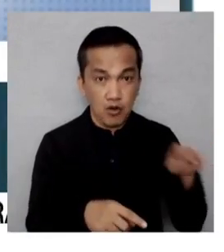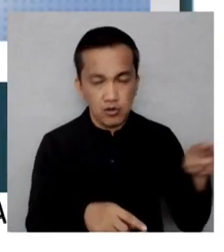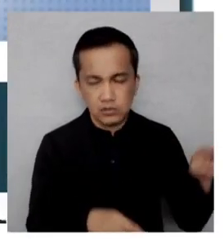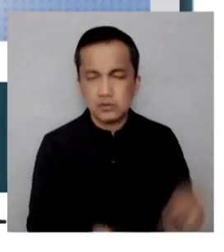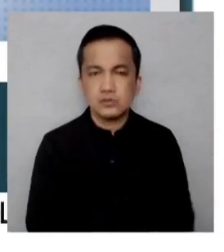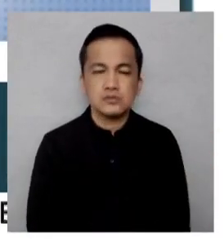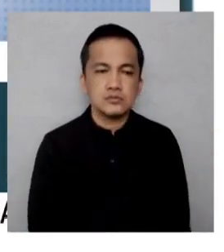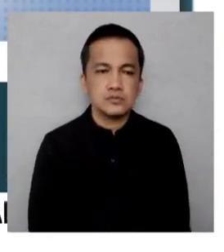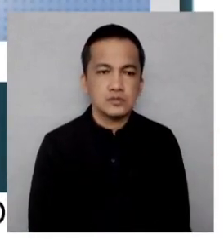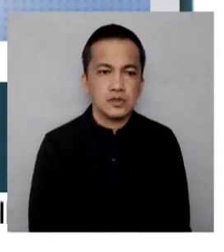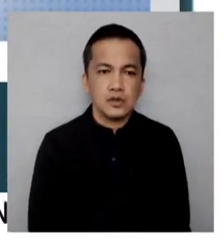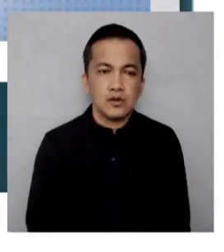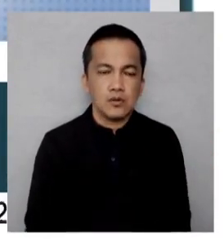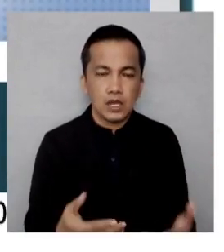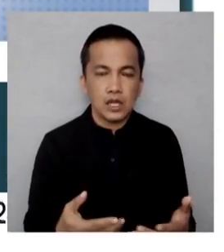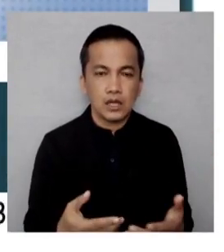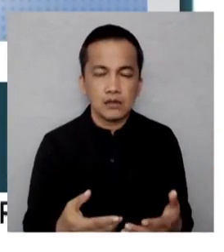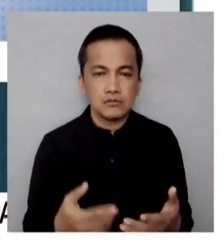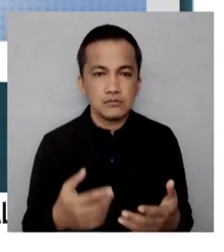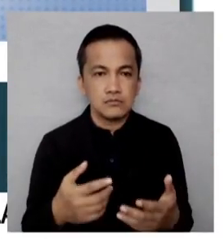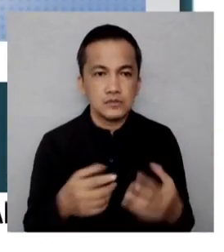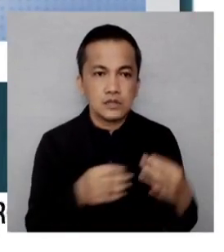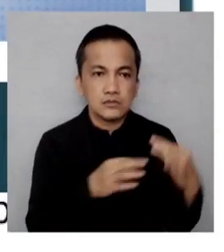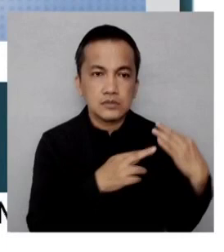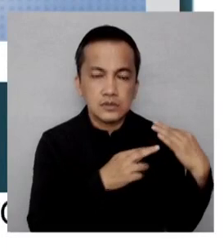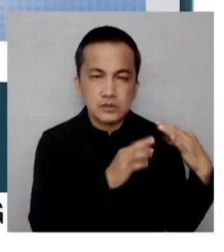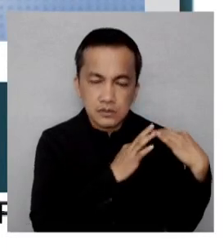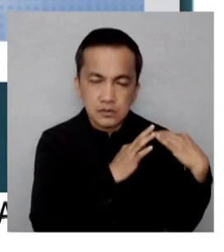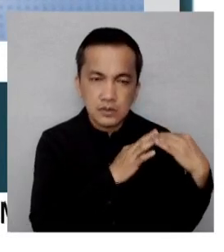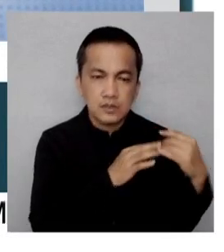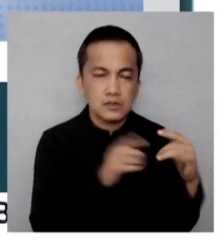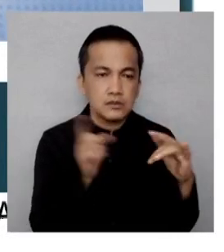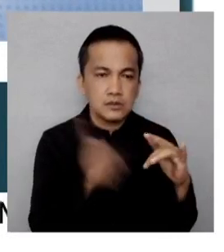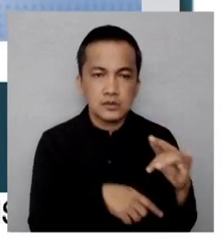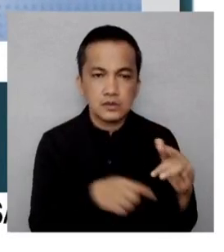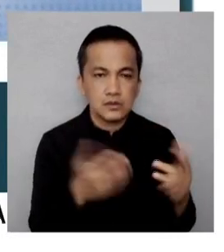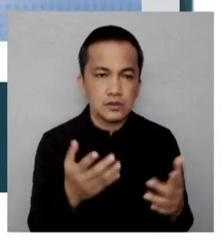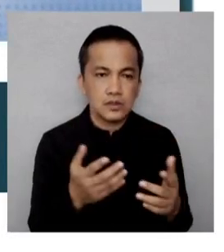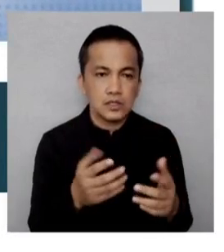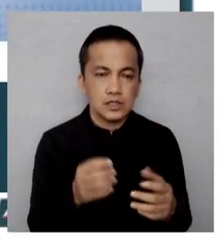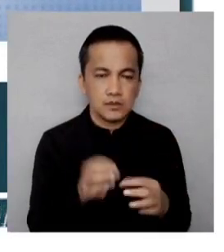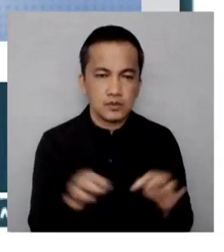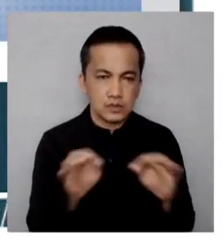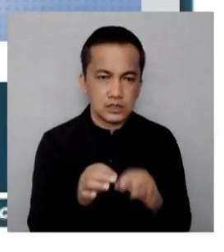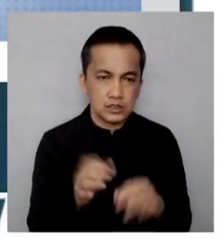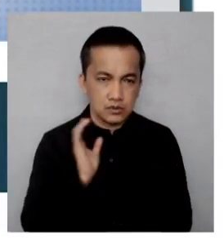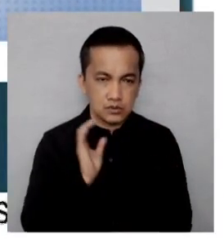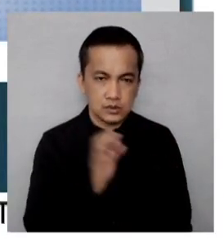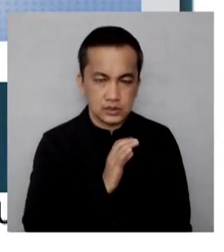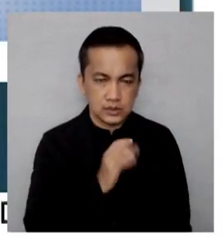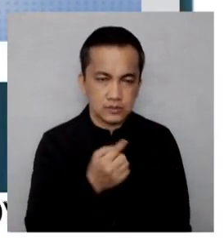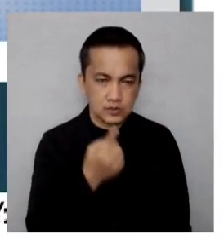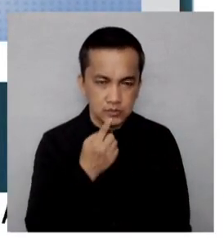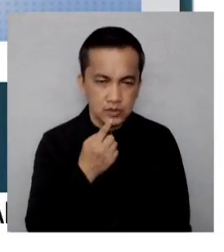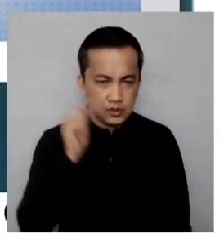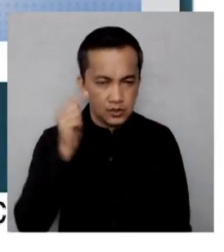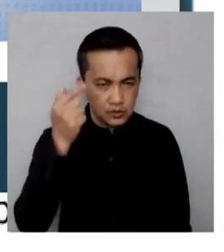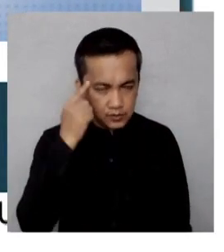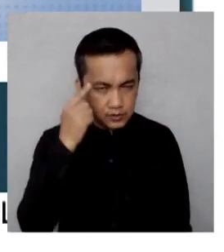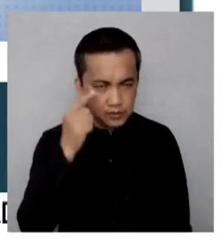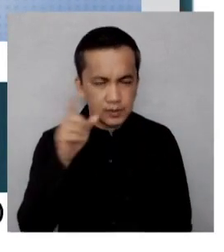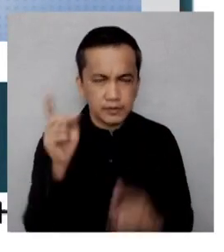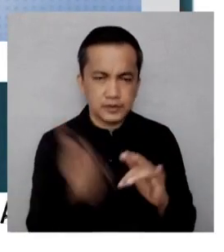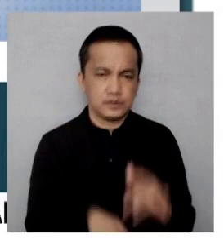walang nag-account. So kailangan talagang seryosohin na ng ating Kongreso, ng ating gobyerno, no, yung pagpapanagot,